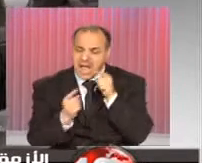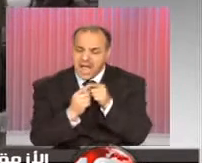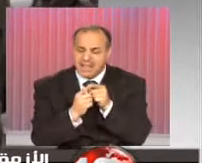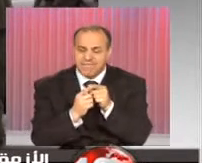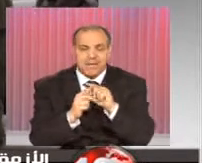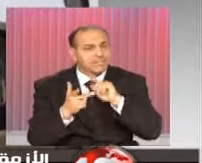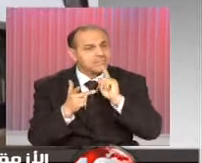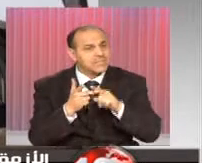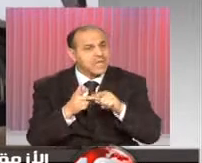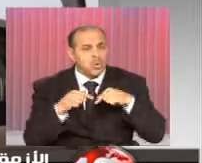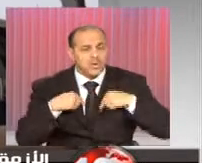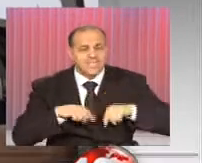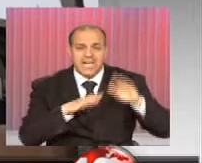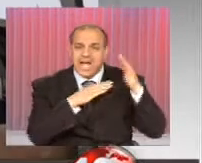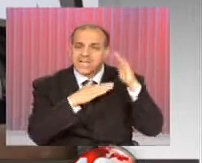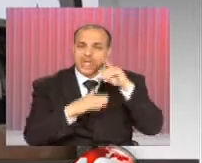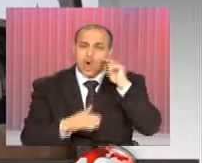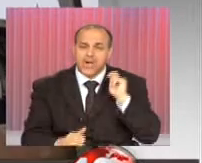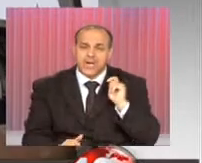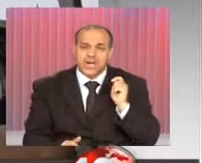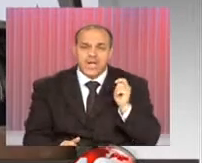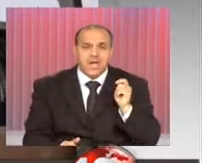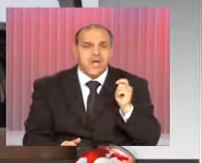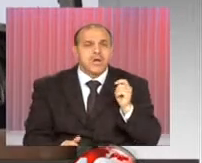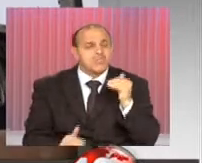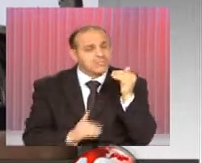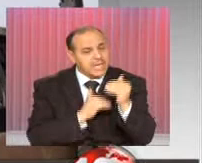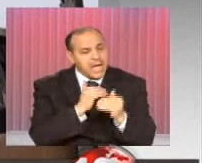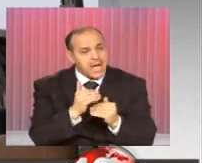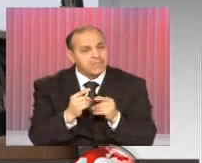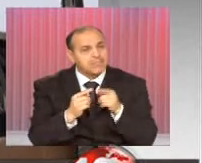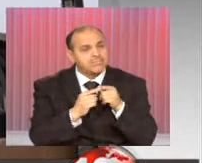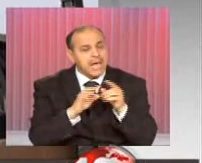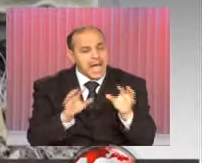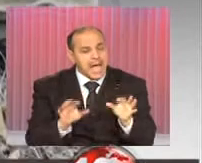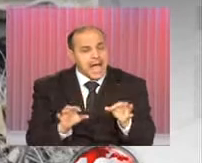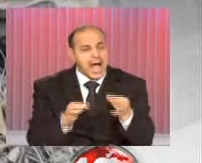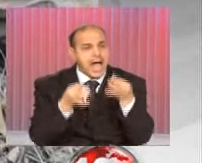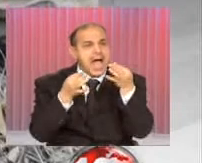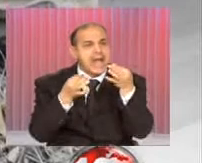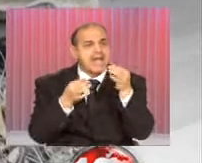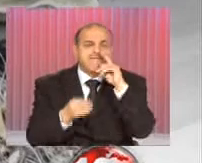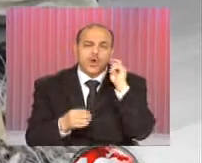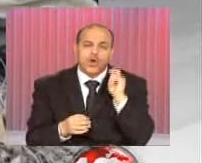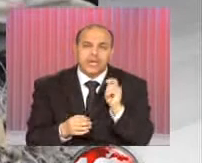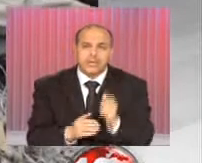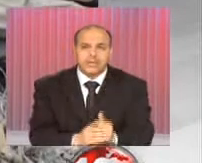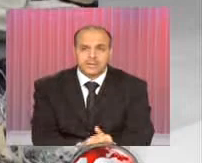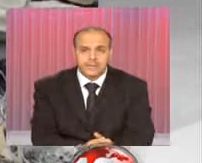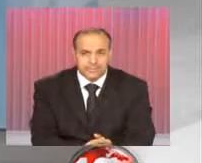نائب وزير خارجيتها إلى إعاقة التقدم باتجاه حل وسط في أوكرانيا.